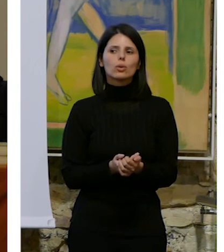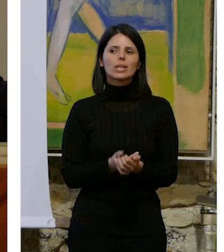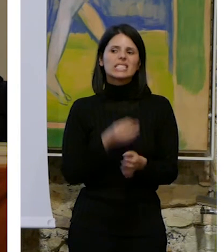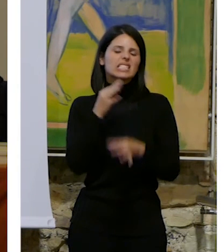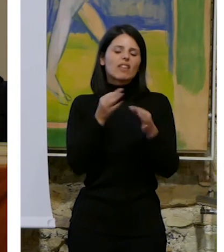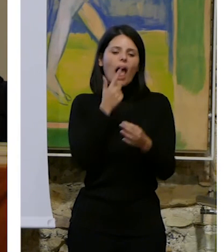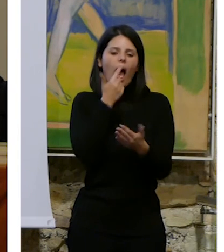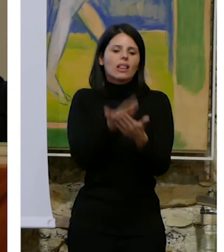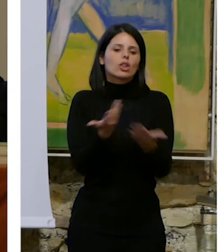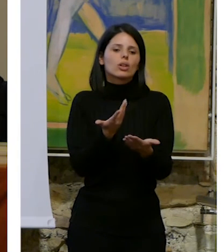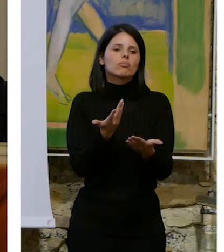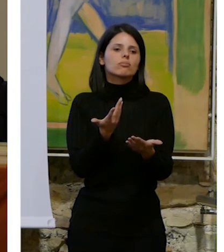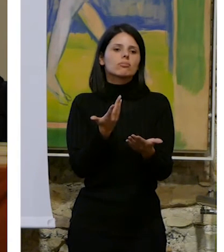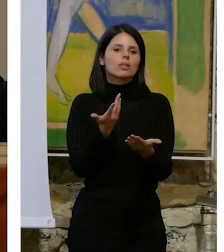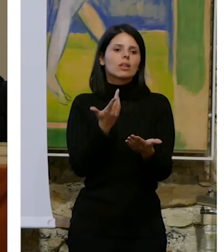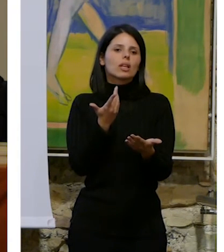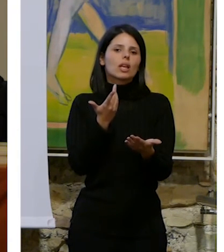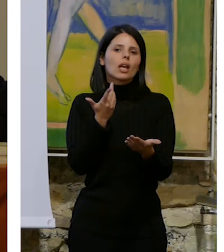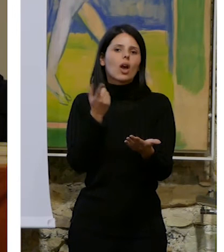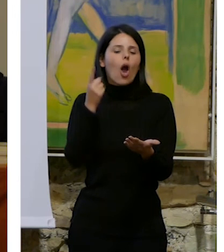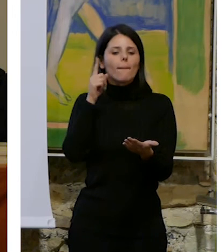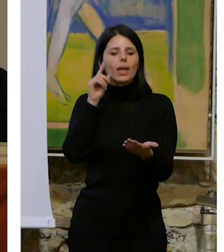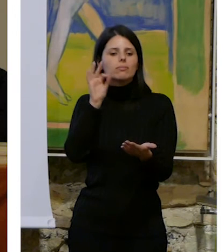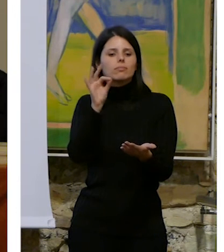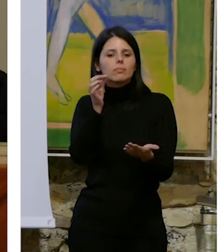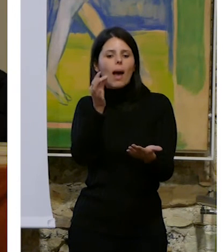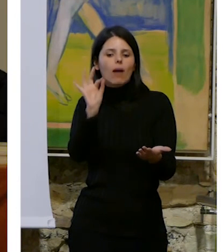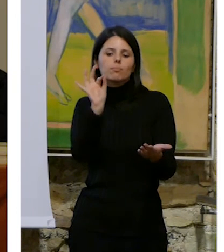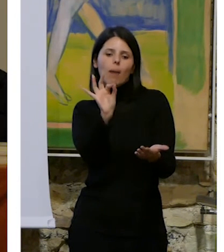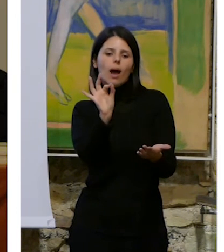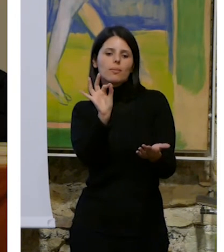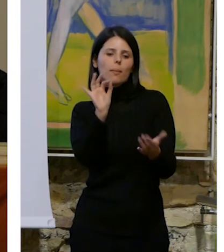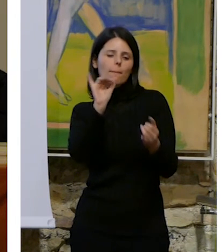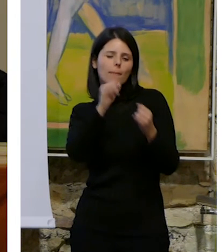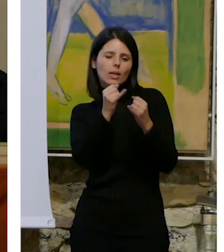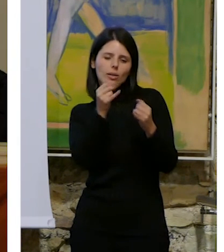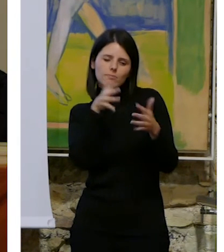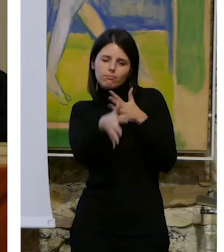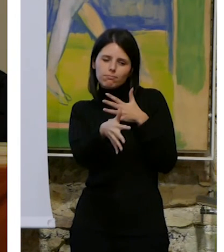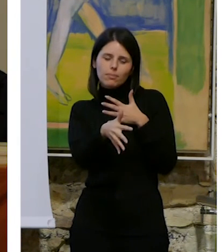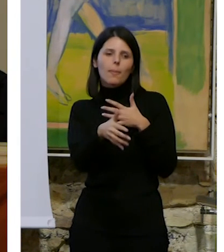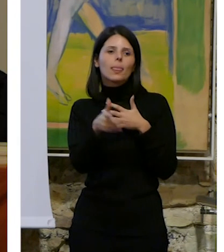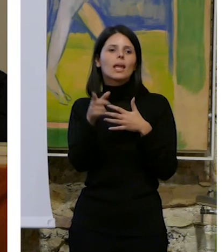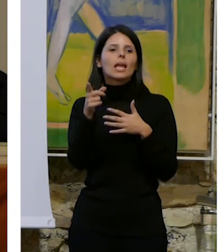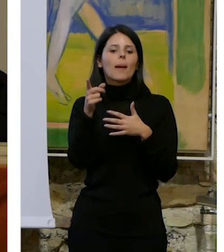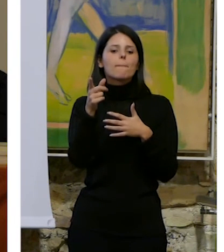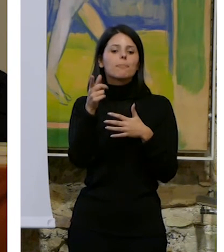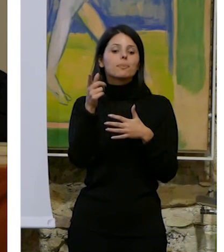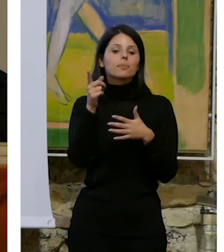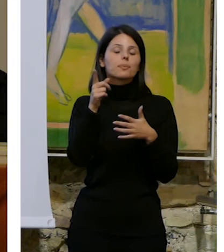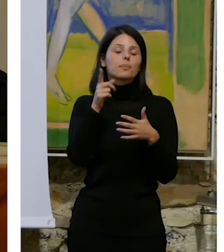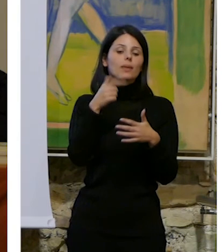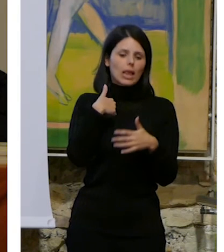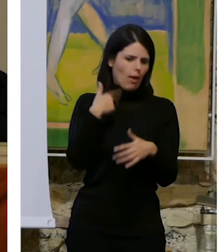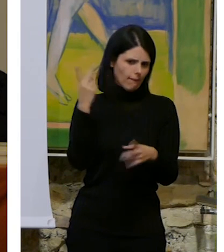cioè comunque porre l'accento su un problema, no? Io credo che noi, almeno io, mi